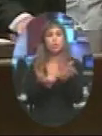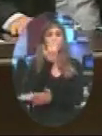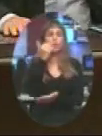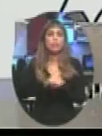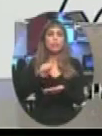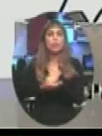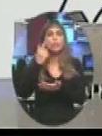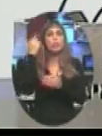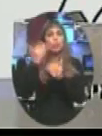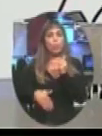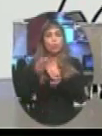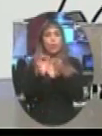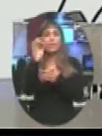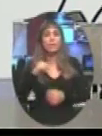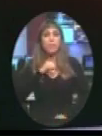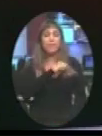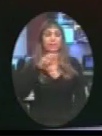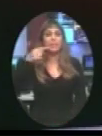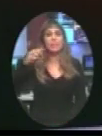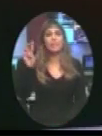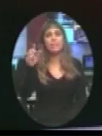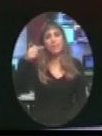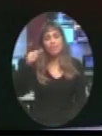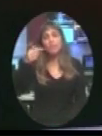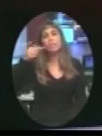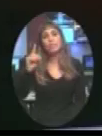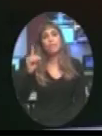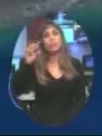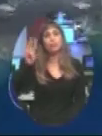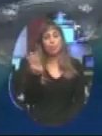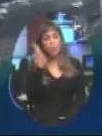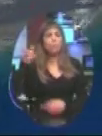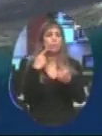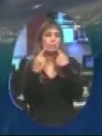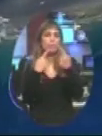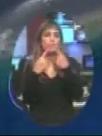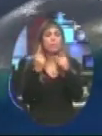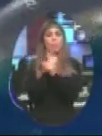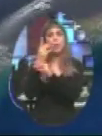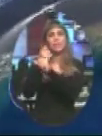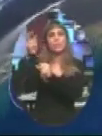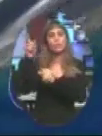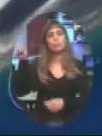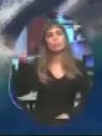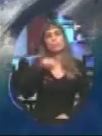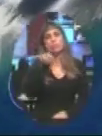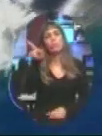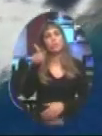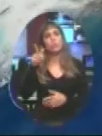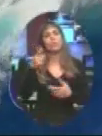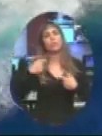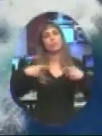ניהל עורך דינו הפרטי דוד שמרון מסע ומתן מול ההסתדרות בעניין הפרטת המספנות לטובת נציג המספנות